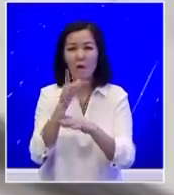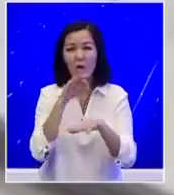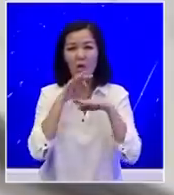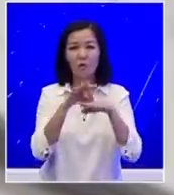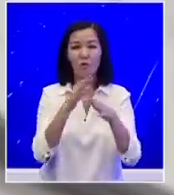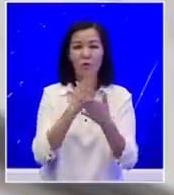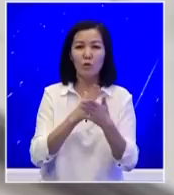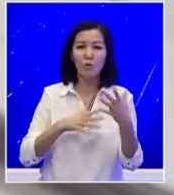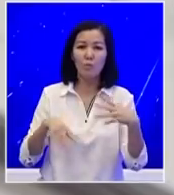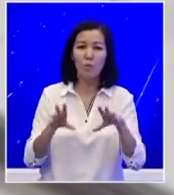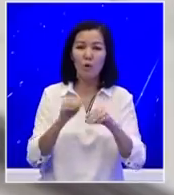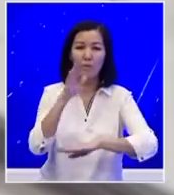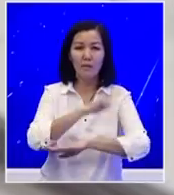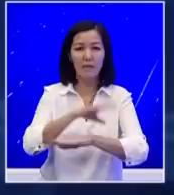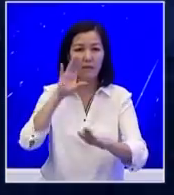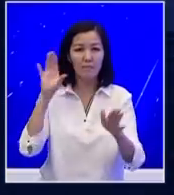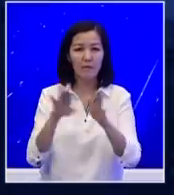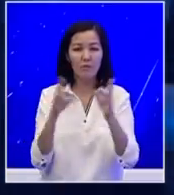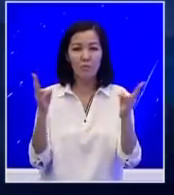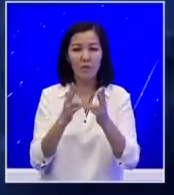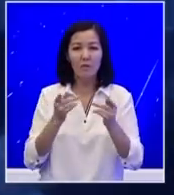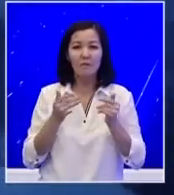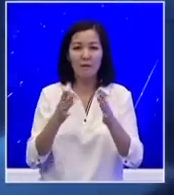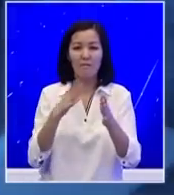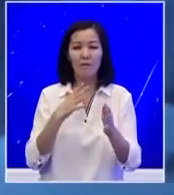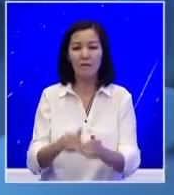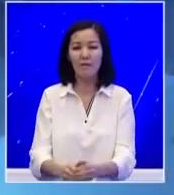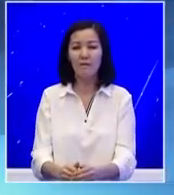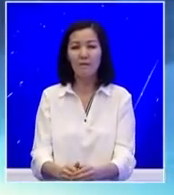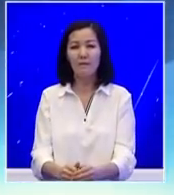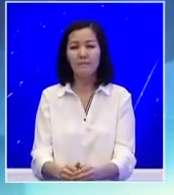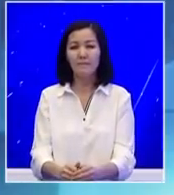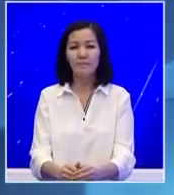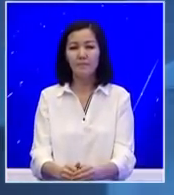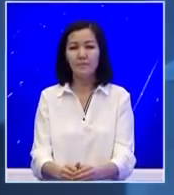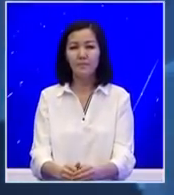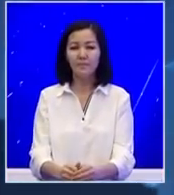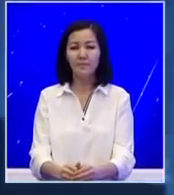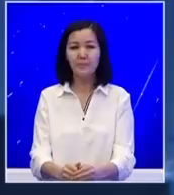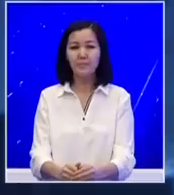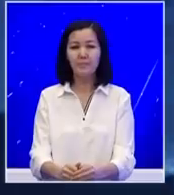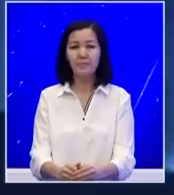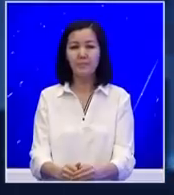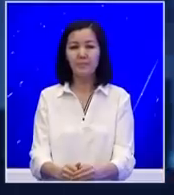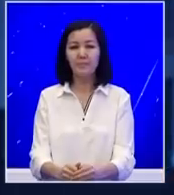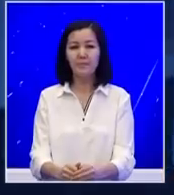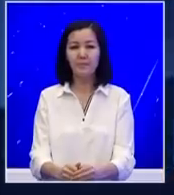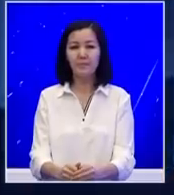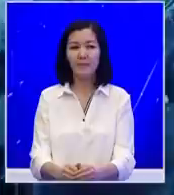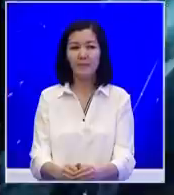жүргізіліп, қоғамдық тәртіп сақталуын талап етті. Жайзрай Сайва, Жасұлан Шынкенже, Жетісу телеарнасы.